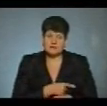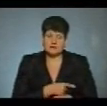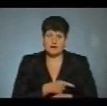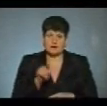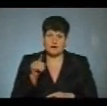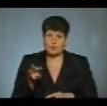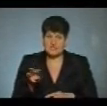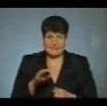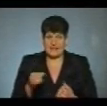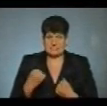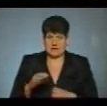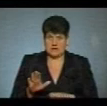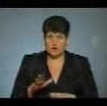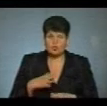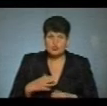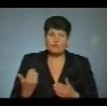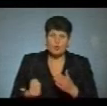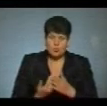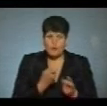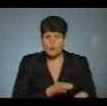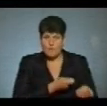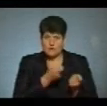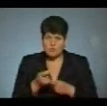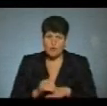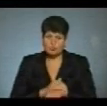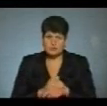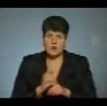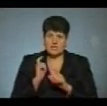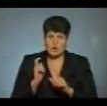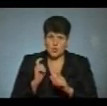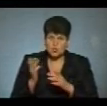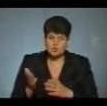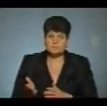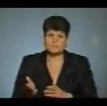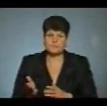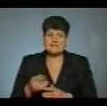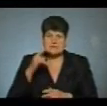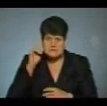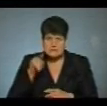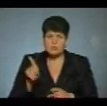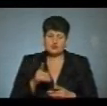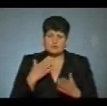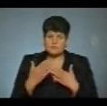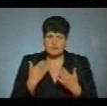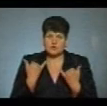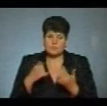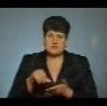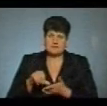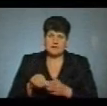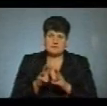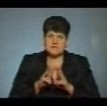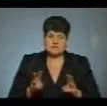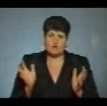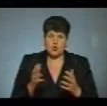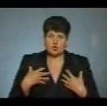захищені. Очікуємо знову ж таки нову поставку гуманітарного грузу. Знаю, що спілкувалася сьогодні з представниками Міністерства